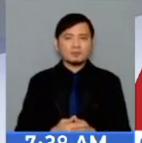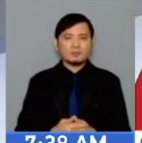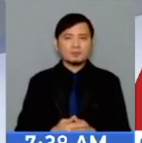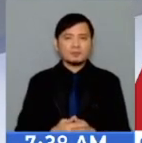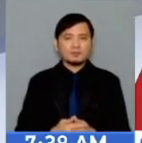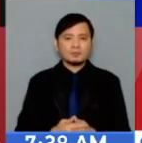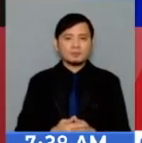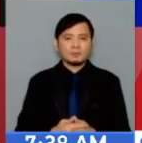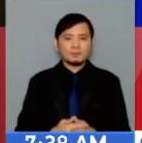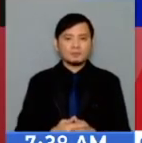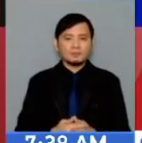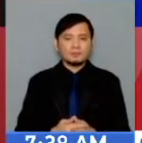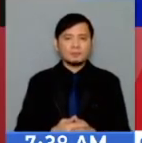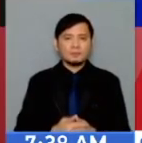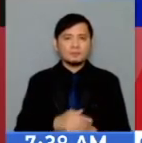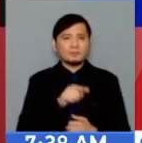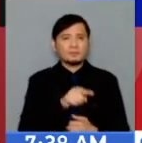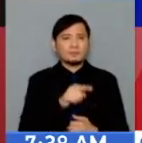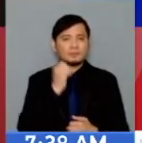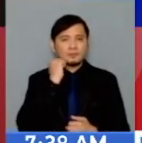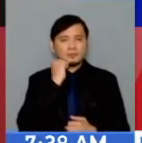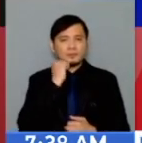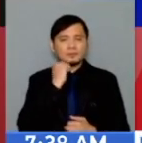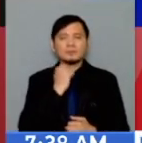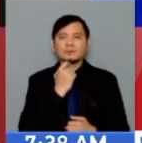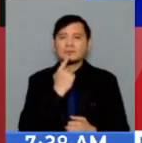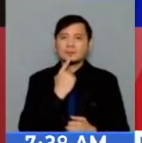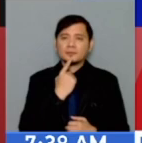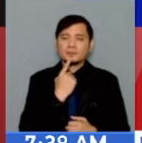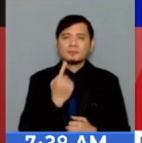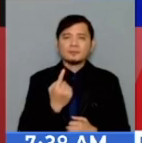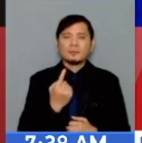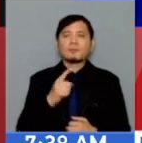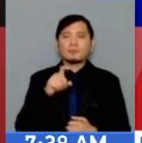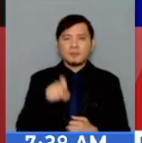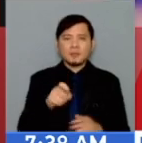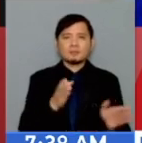we always have to be prepared. I see. You know, that time,